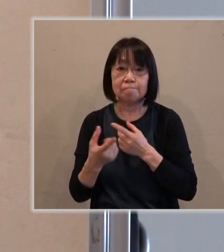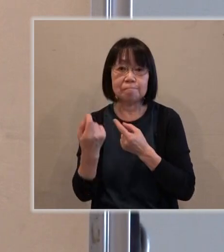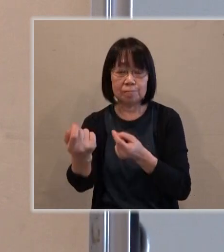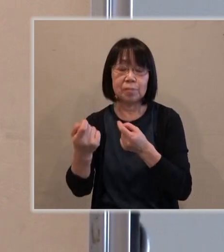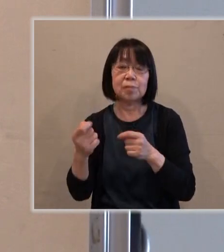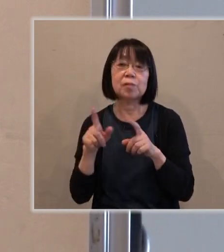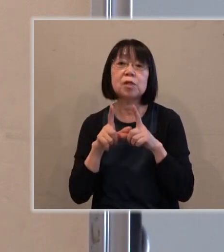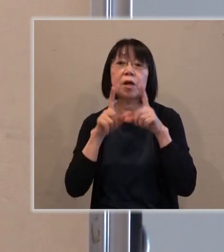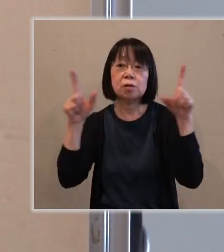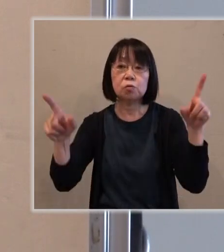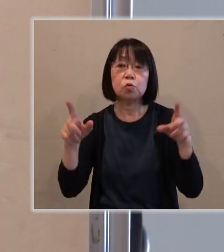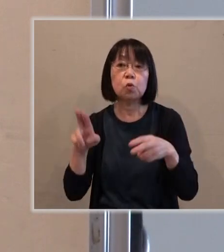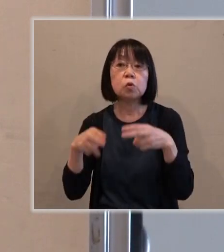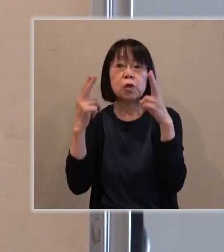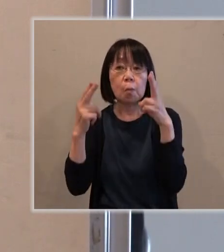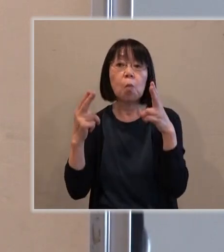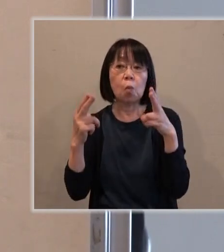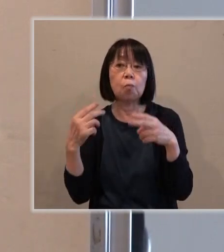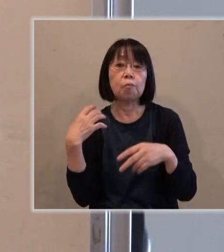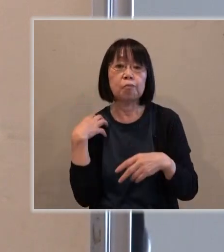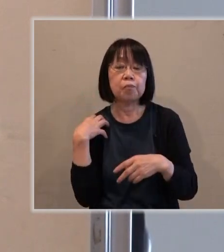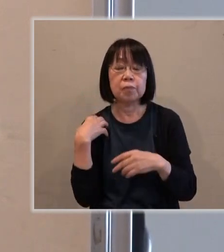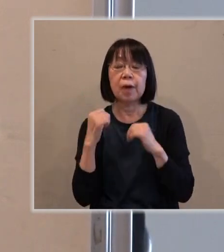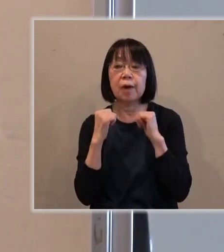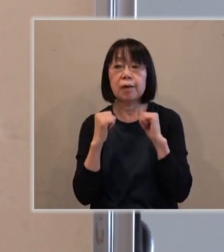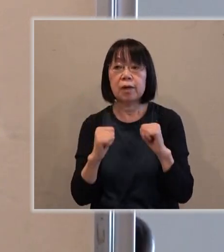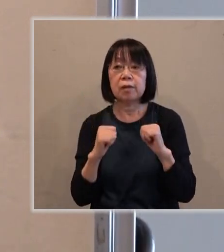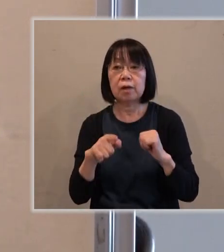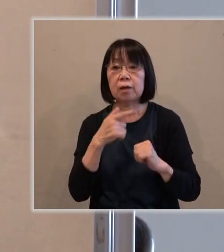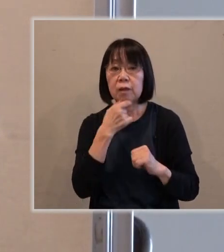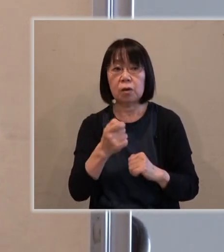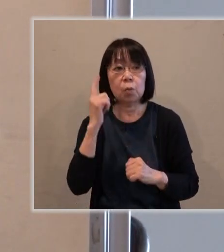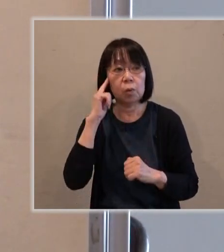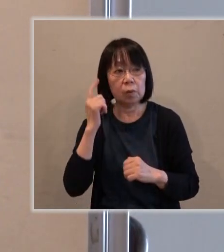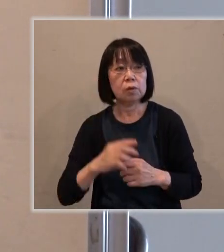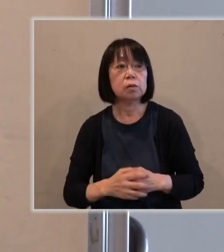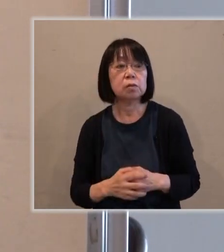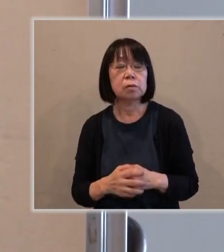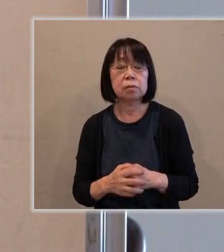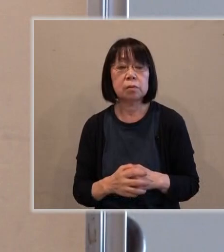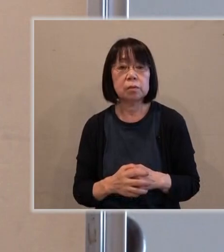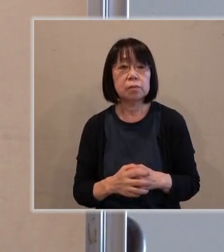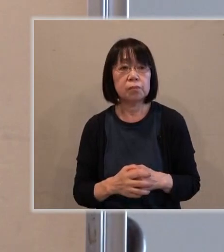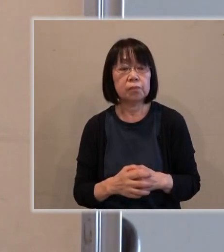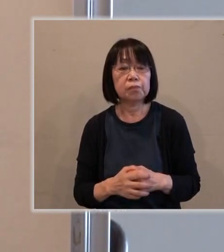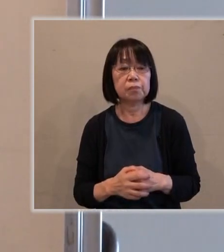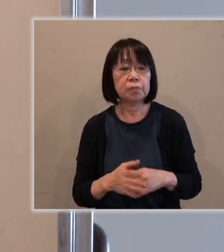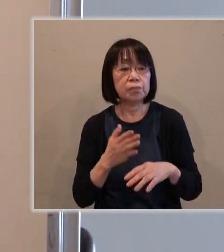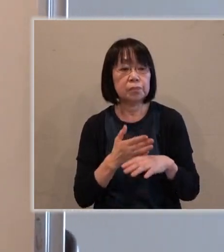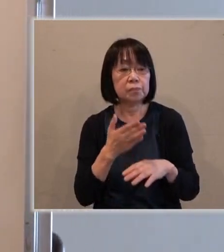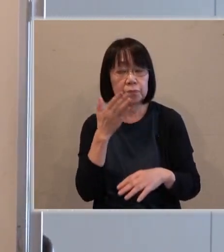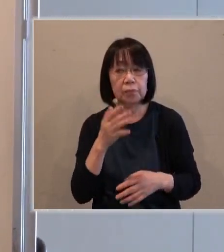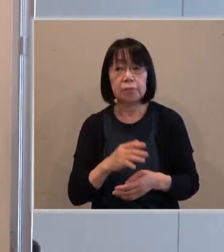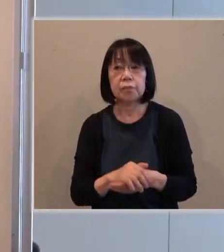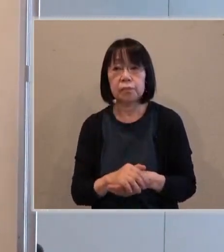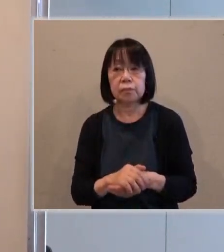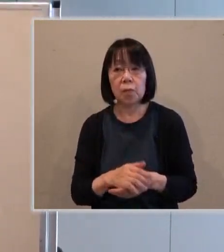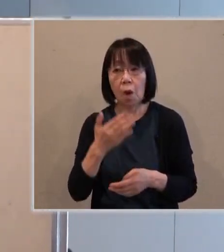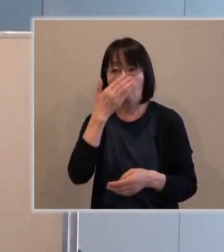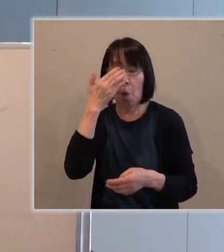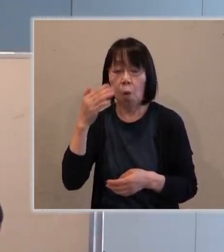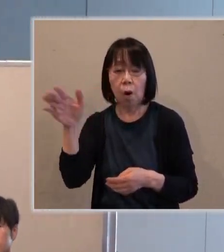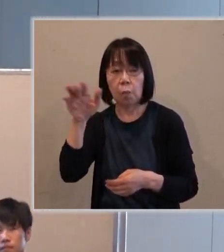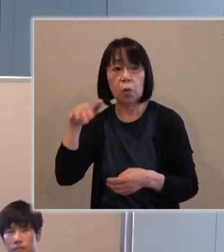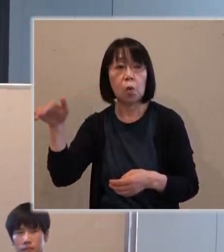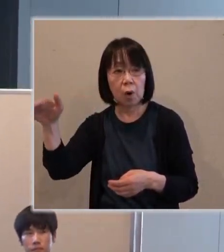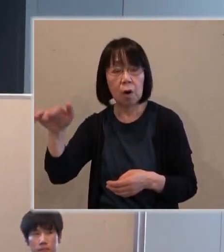のやっぱ専門領域で、まあ、ちょっとやっていきたいなと思います。 ありがとうございます。やっぱりこう若者がオ